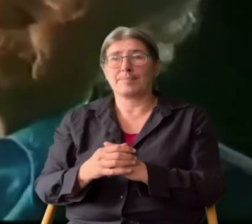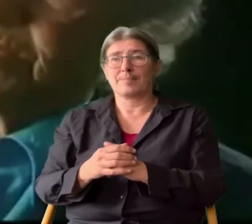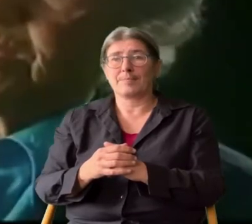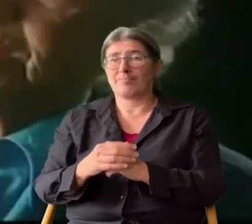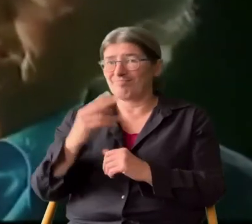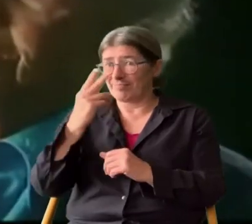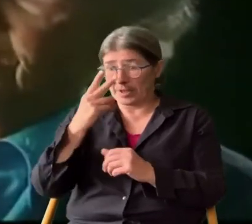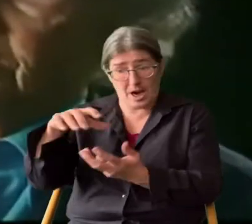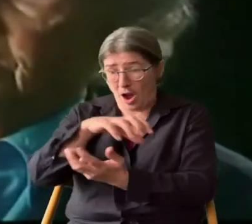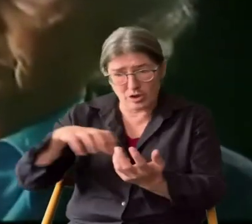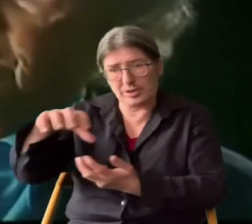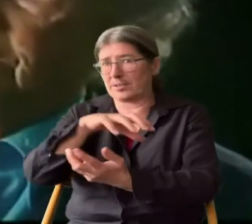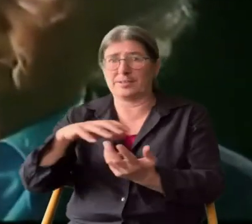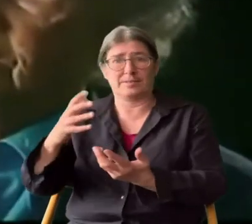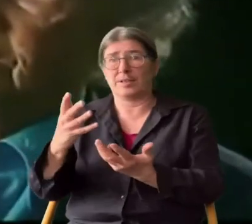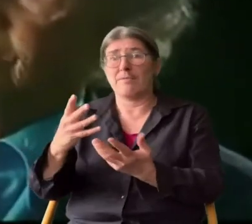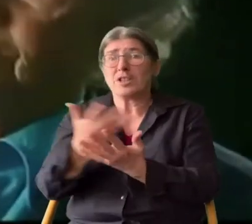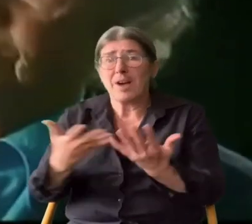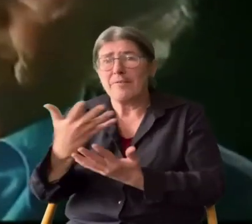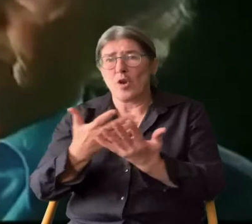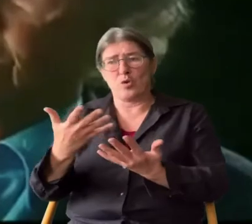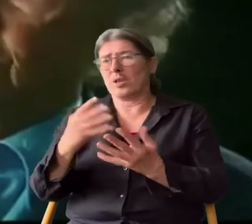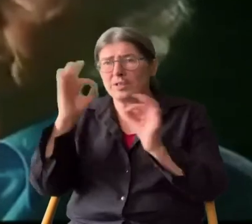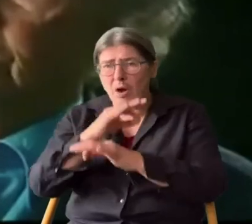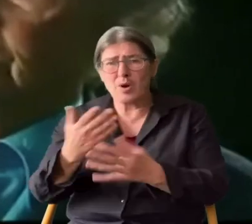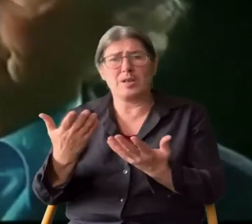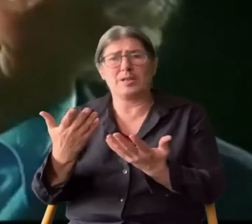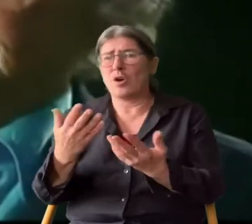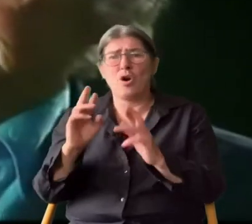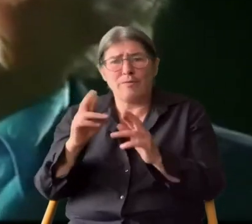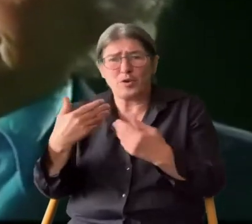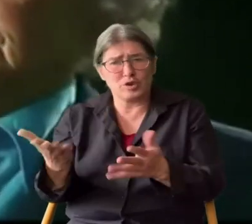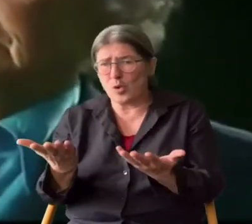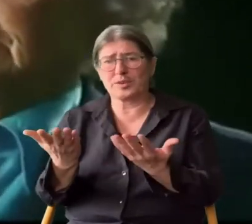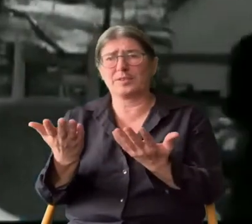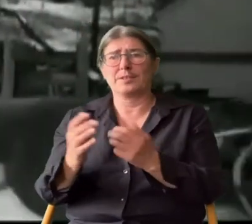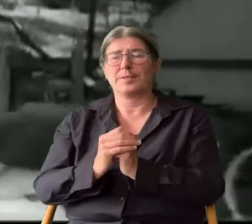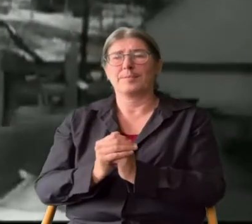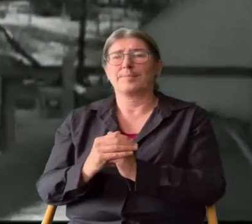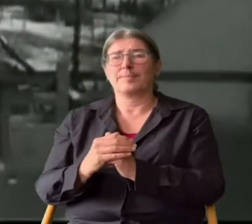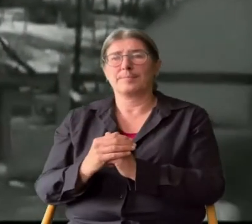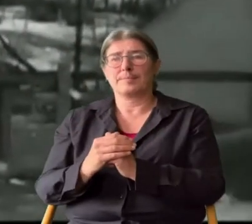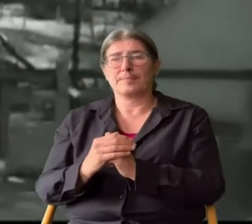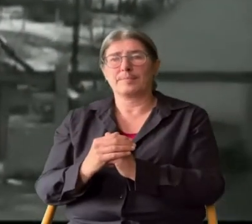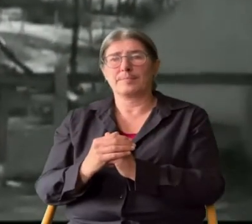Und das war natürlich ein Chaos, was entstand aus Verzweiflung und Trauer und Hoffnungslosigkeit.